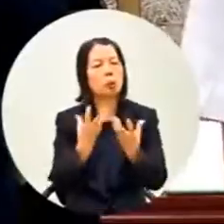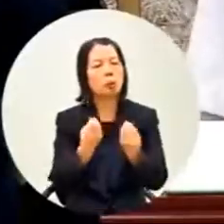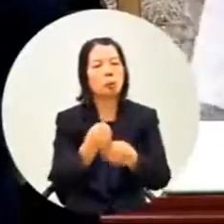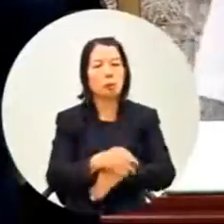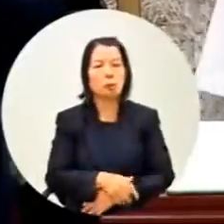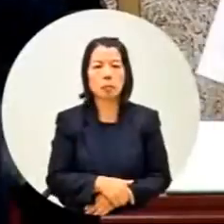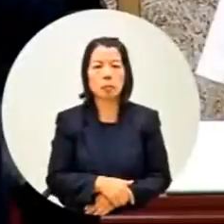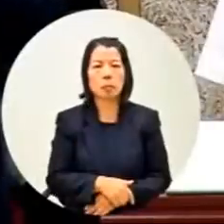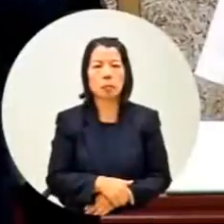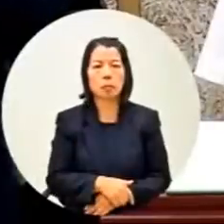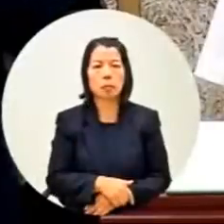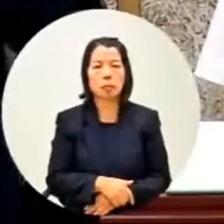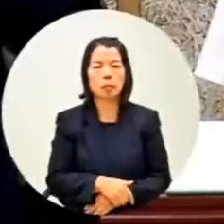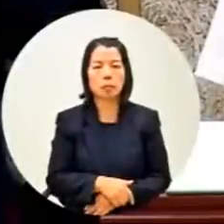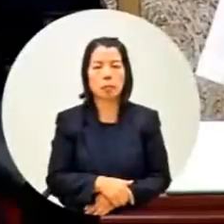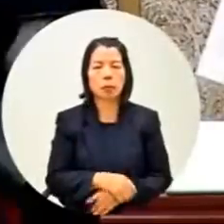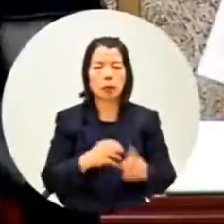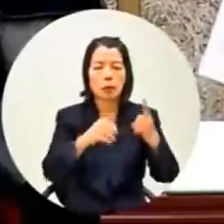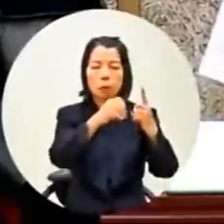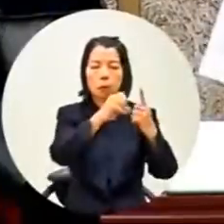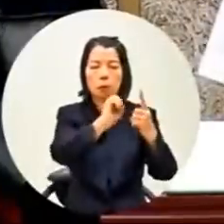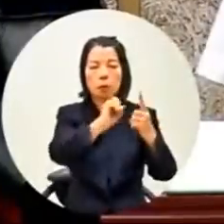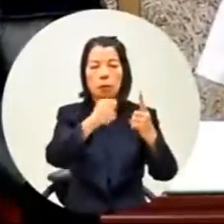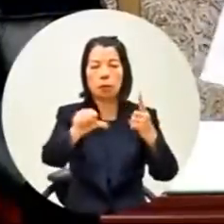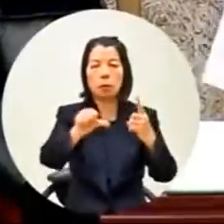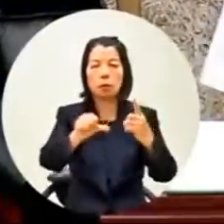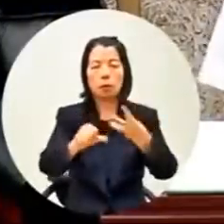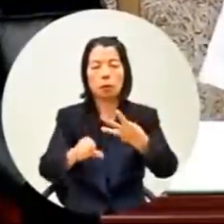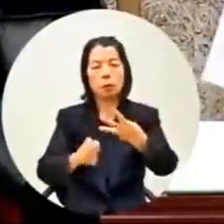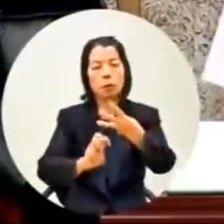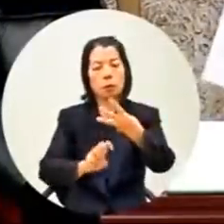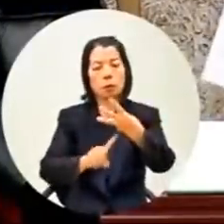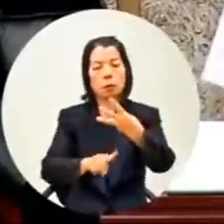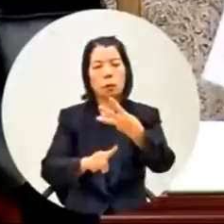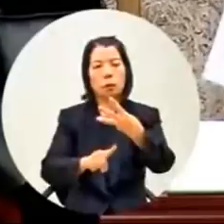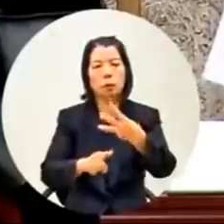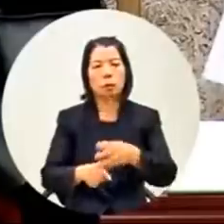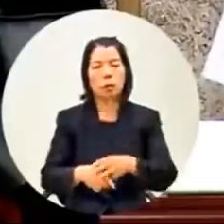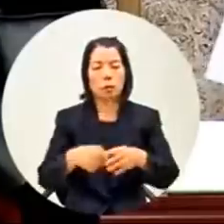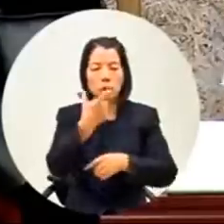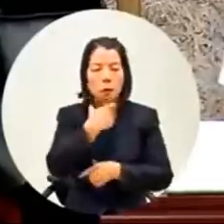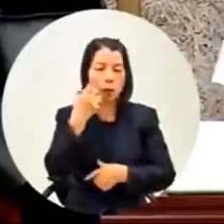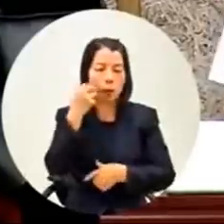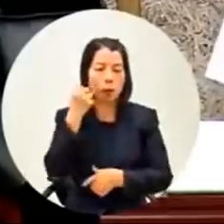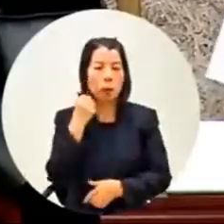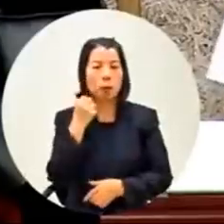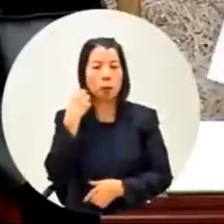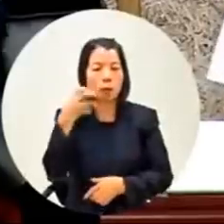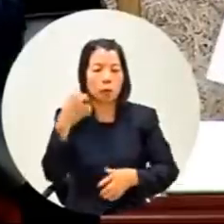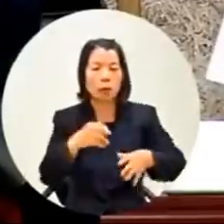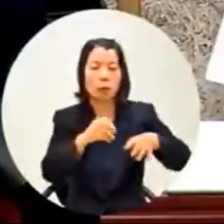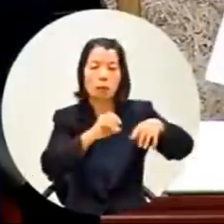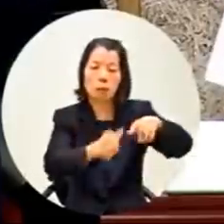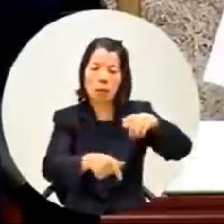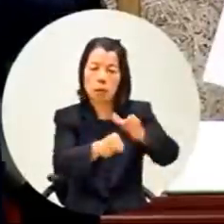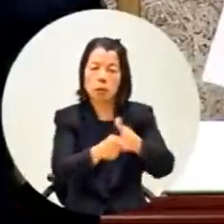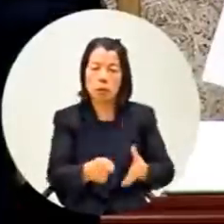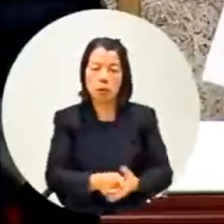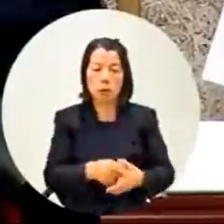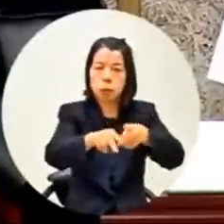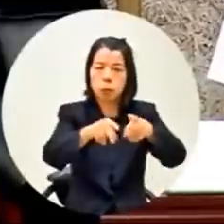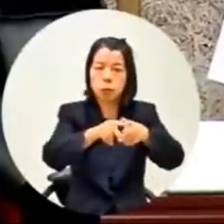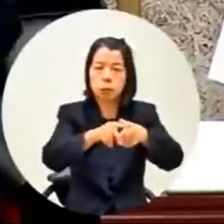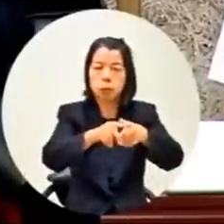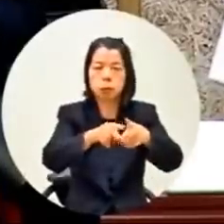长，你继续站着。105年的3月31号，唐龙集团发函给高雄市政府海